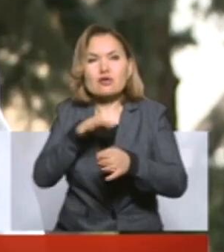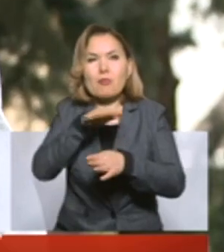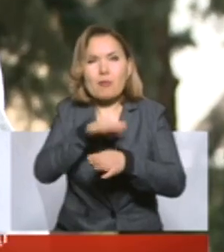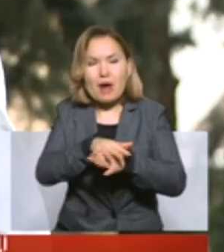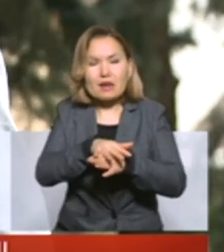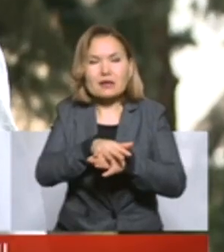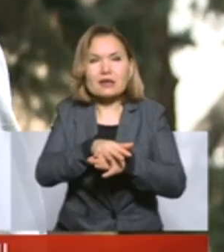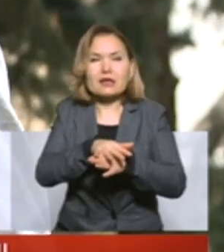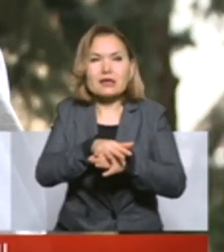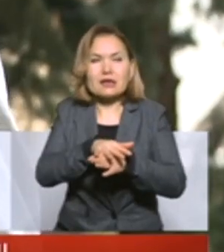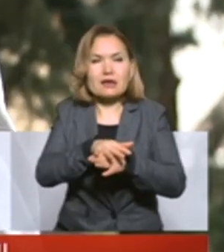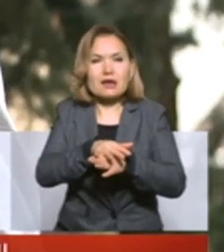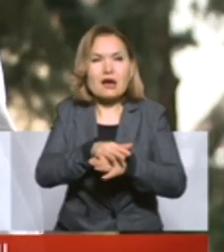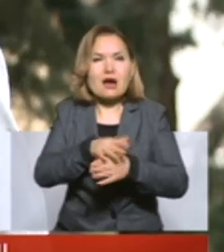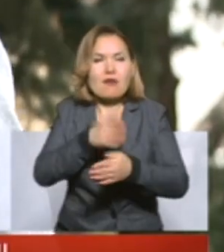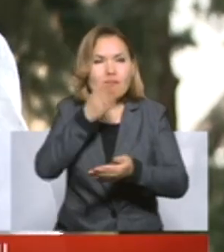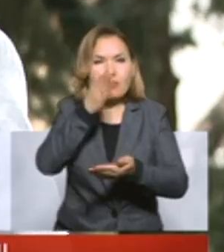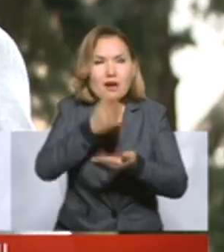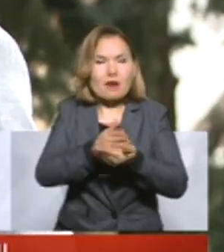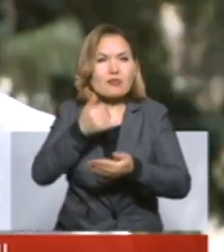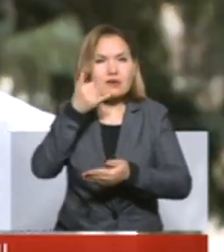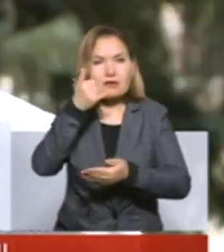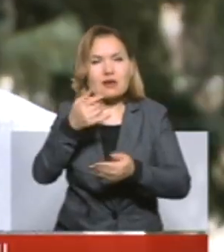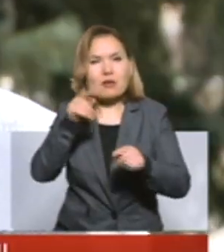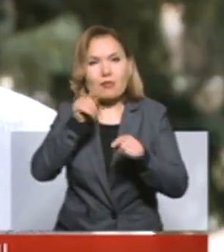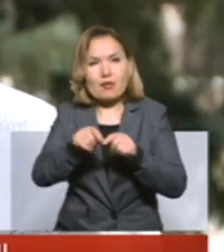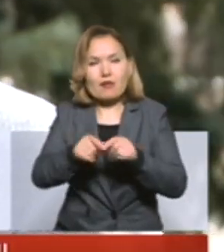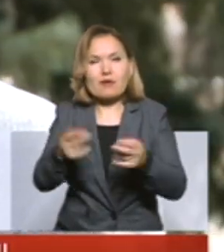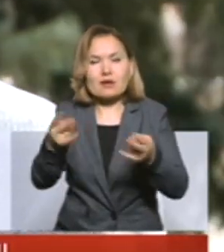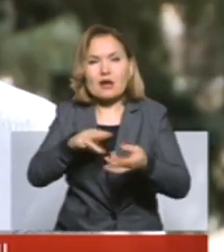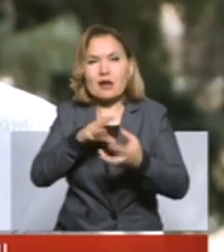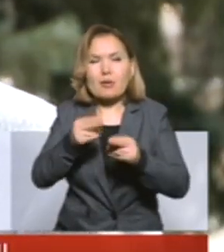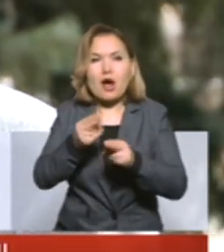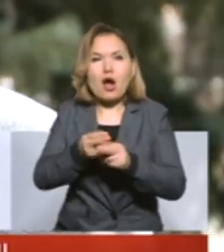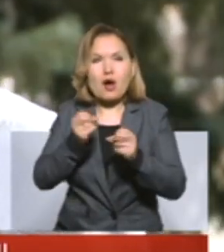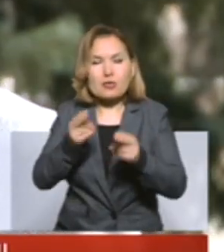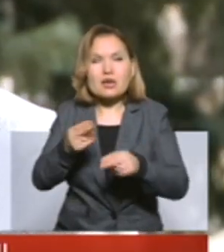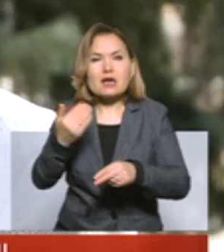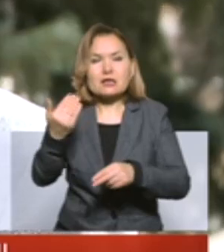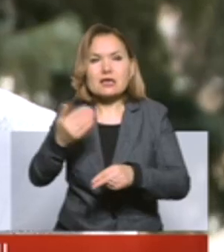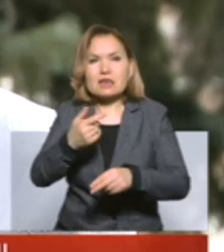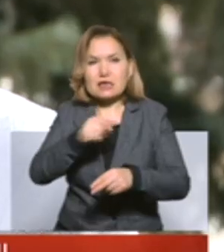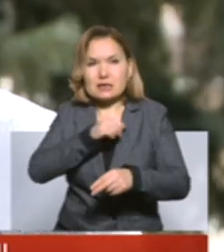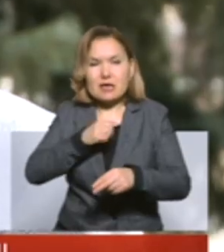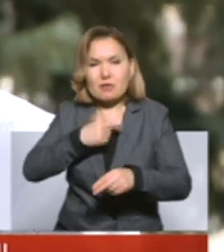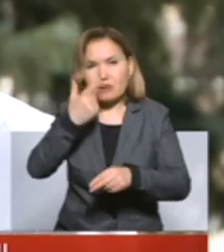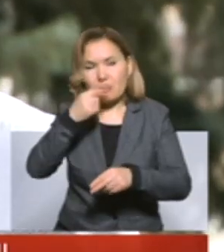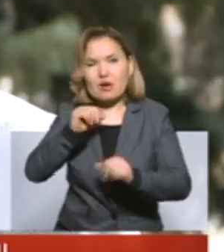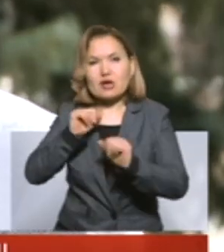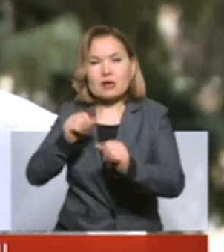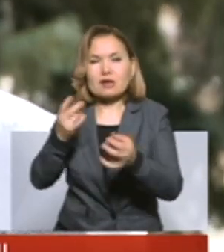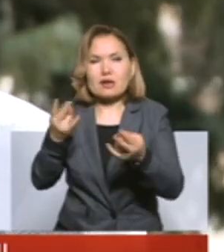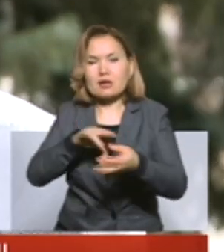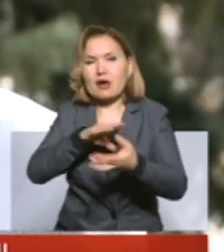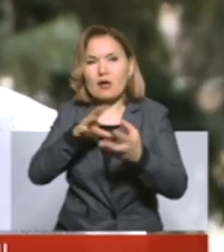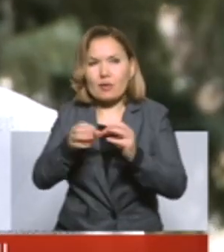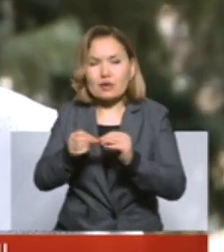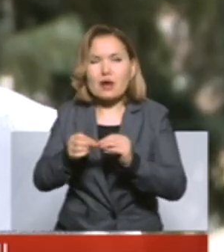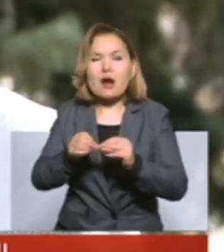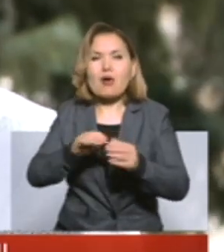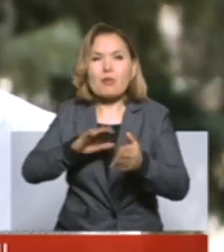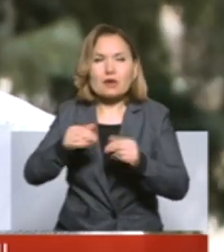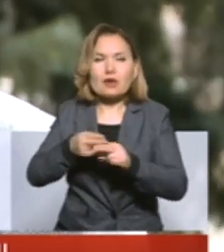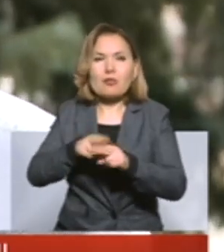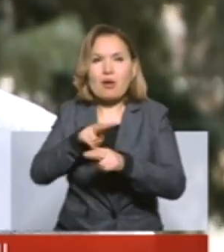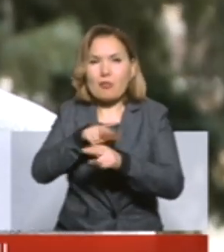xabarlasıp barlıq aqparatı qaytadan tekserip alularınız kajet. En birinci kaupsizlik ol sizin özünüzge jäne de keyin osı